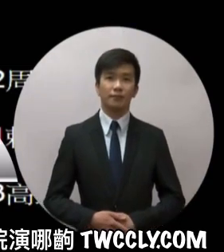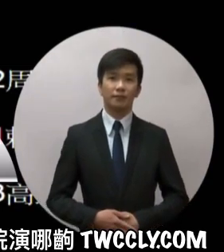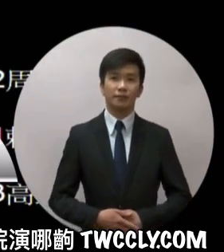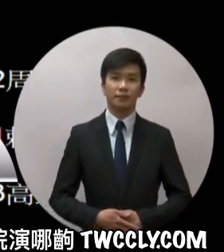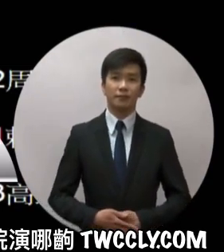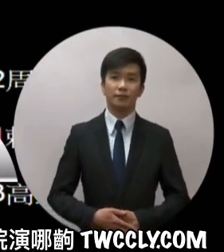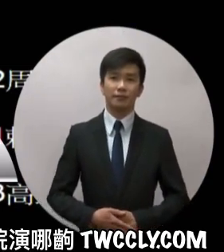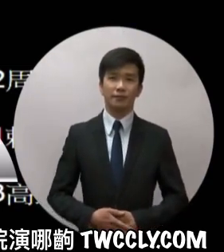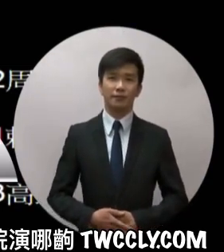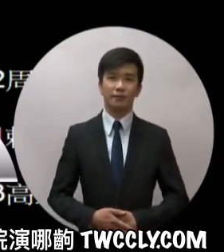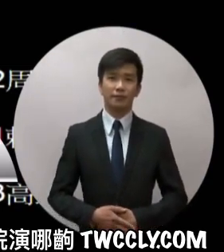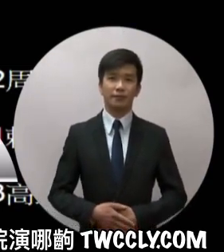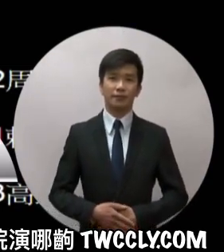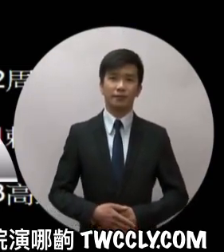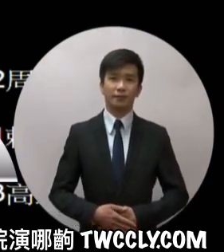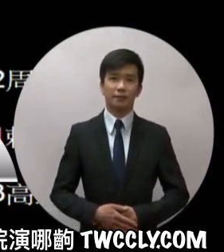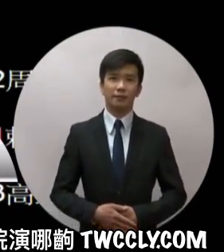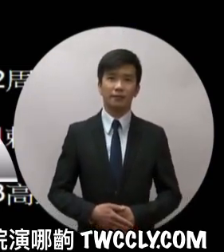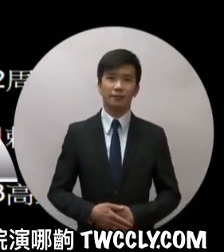謝謝謝謝